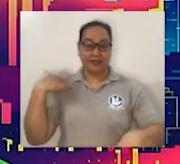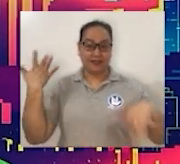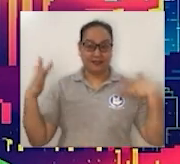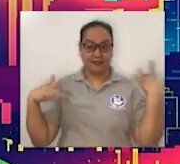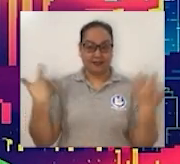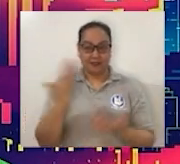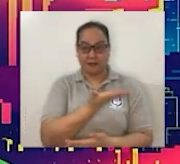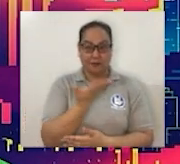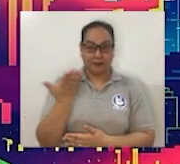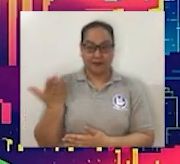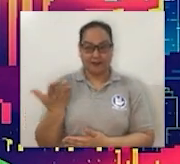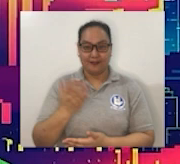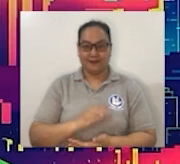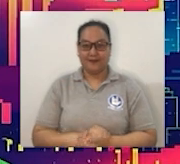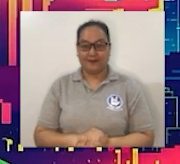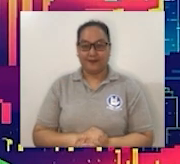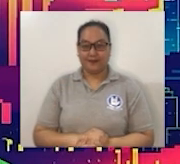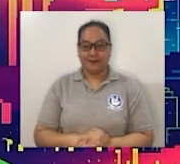Excited na ba kayo?